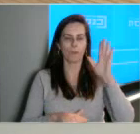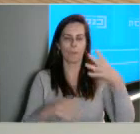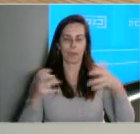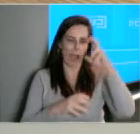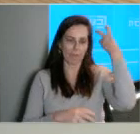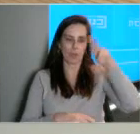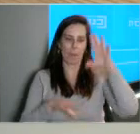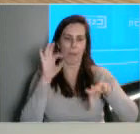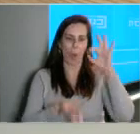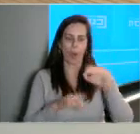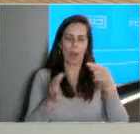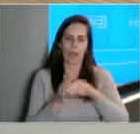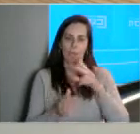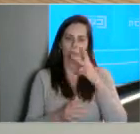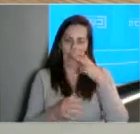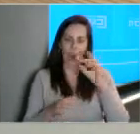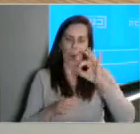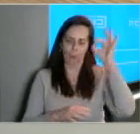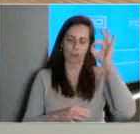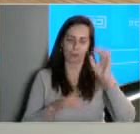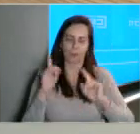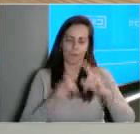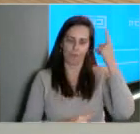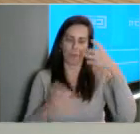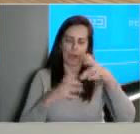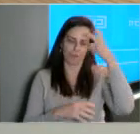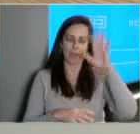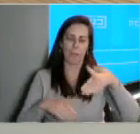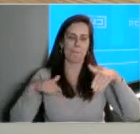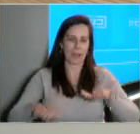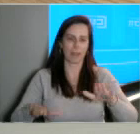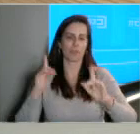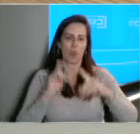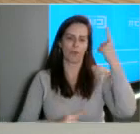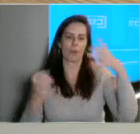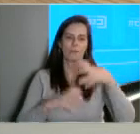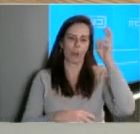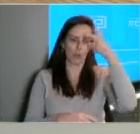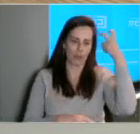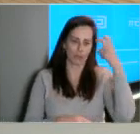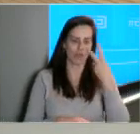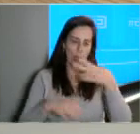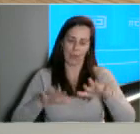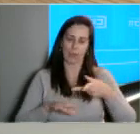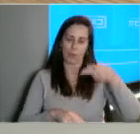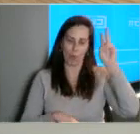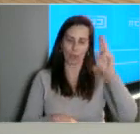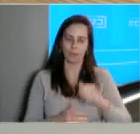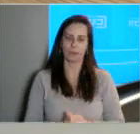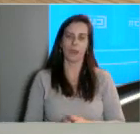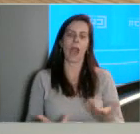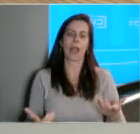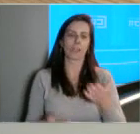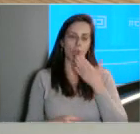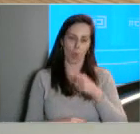במגזר הערבי, ולכן גם ראינו אחוז גבוה את המגזר הערבי, וגם תוצאה טובה ברשימה המשותפת, שתי מנדטים יותר. אז